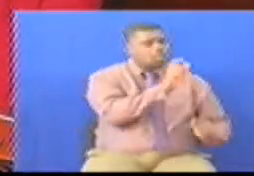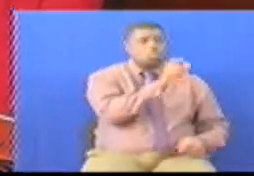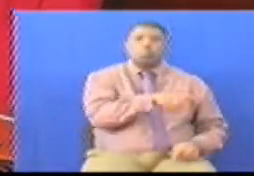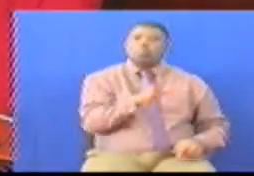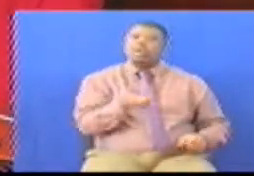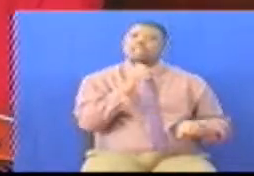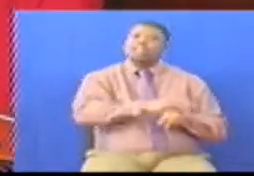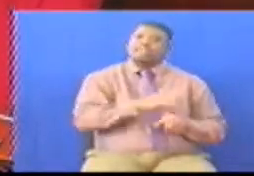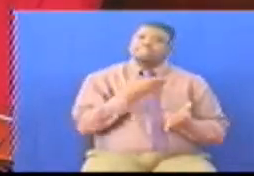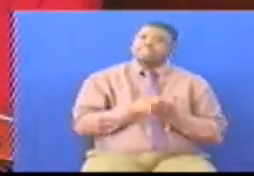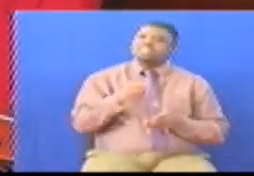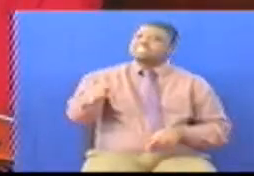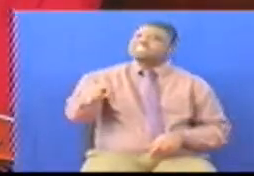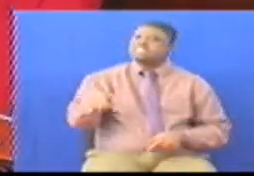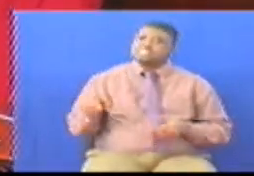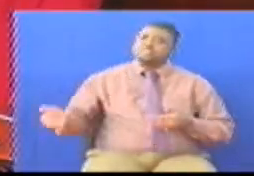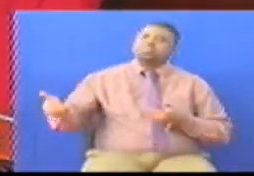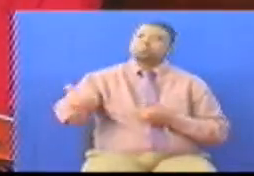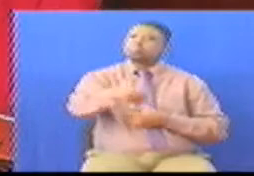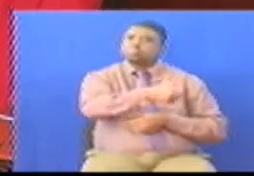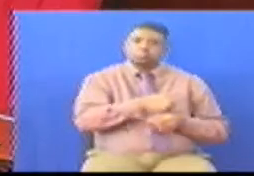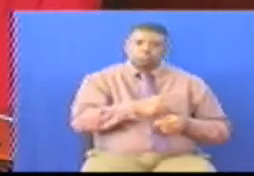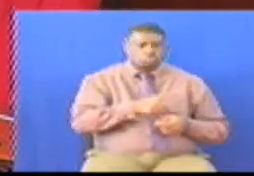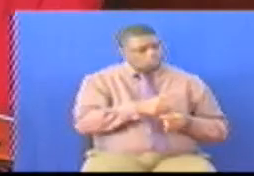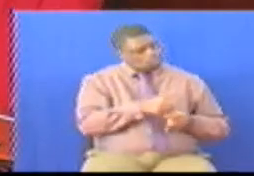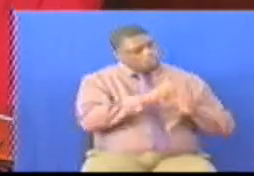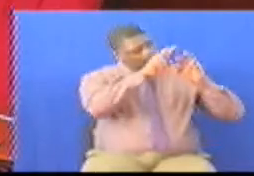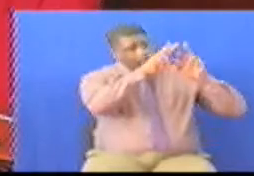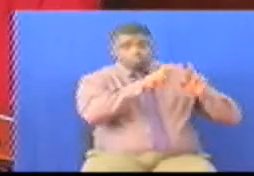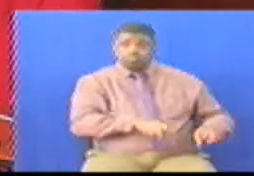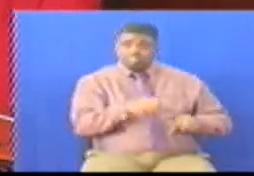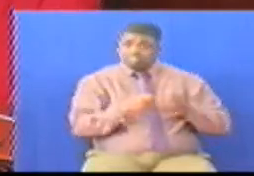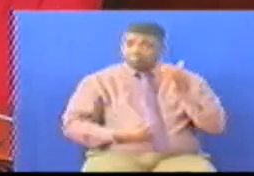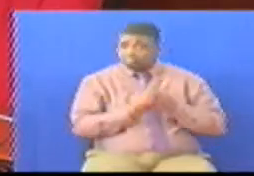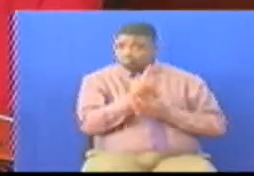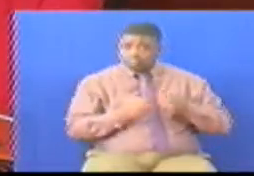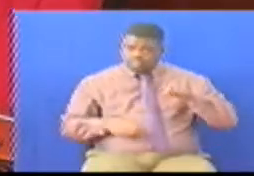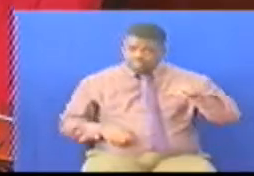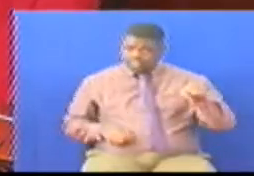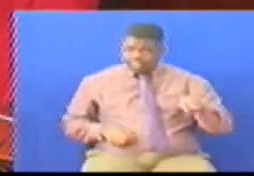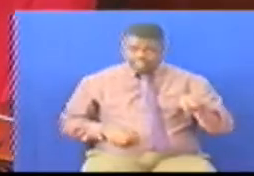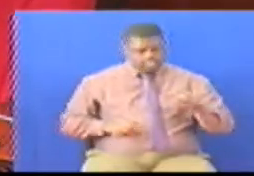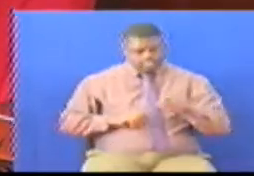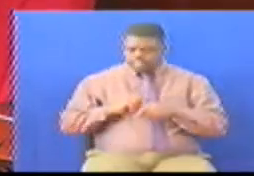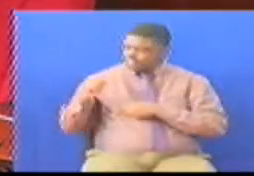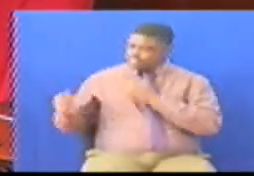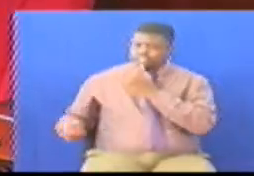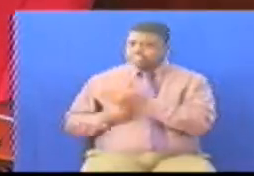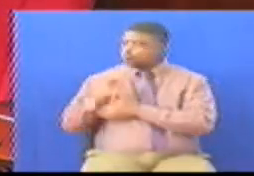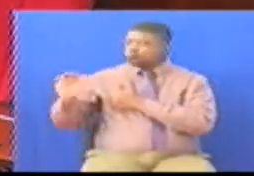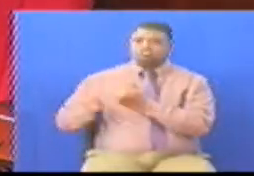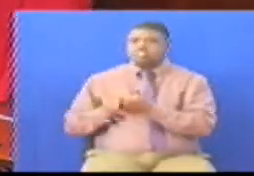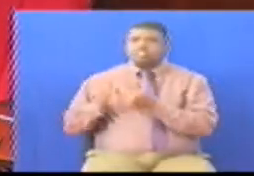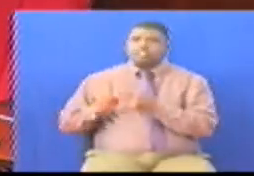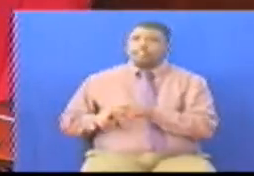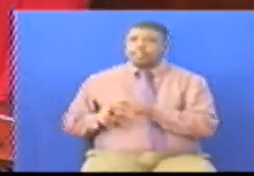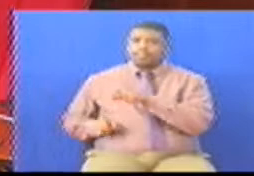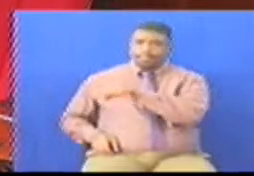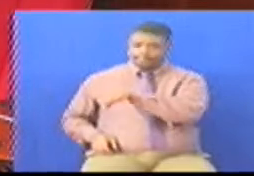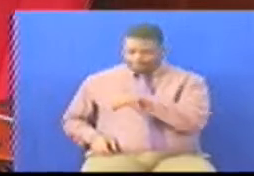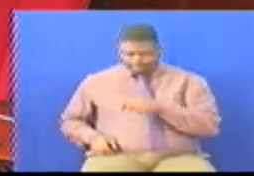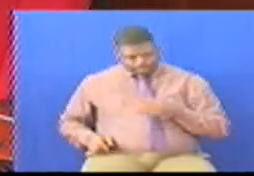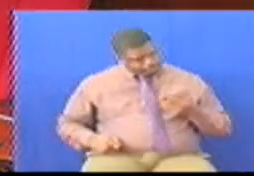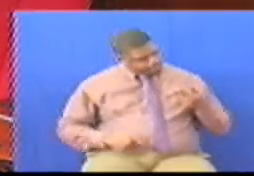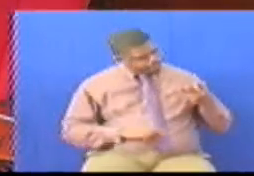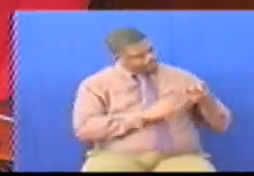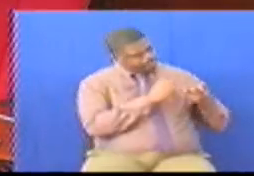ili pesa hizi ziweze kukusanywa na hoja hizi za ukaguzi ambazo zimejitokeza zisiweze kujitokeza tena. Lakini eneo lingine